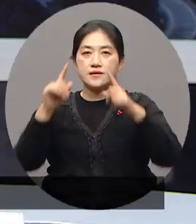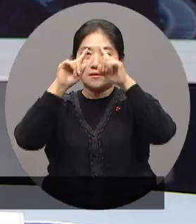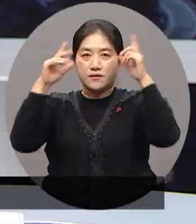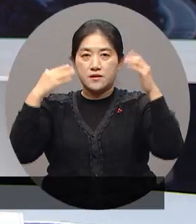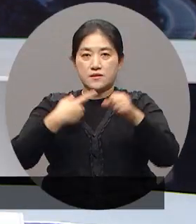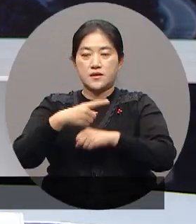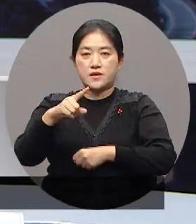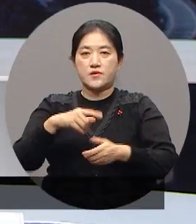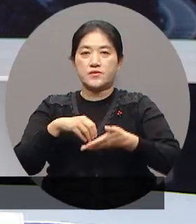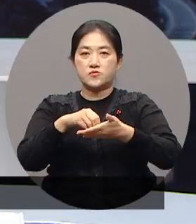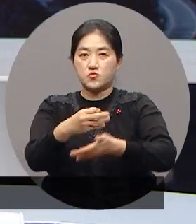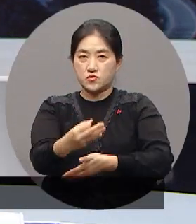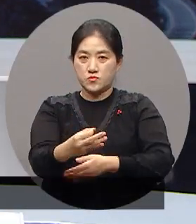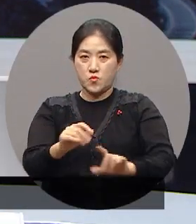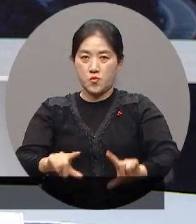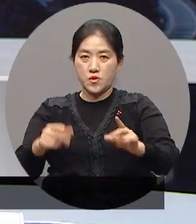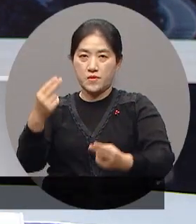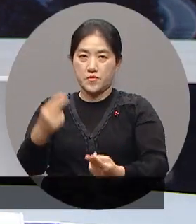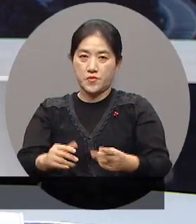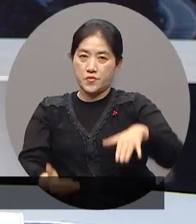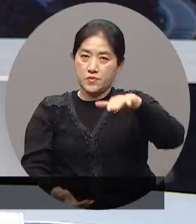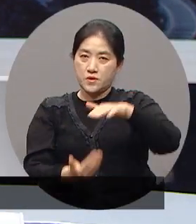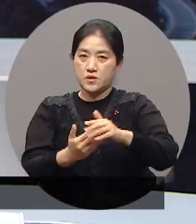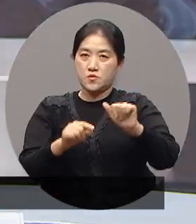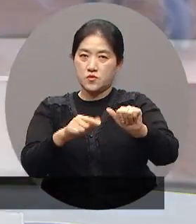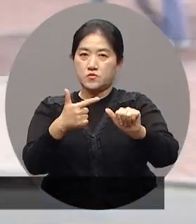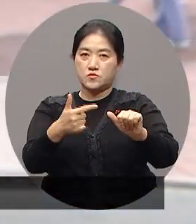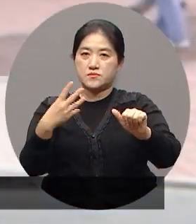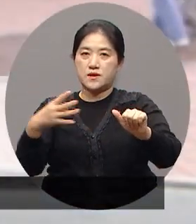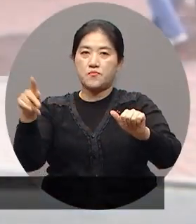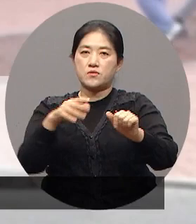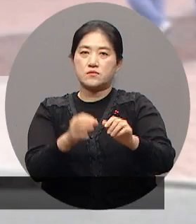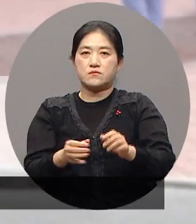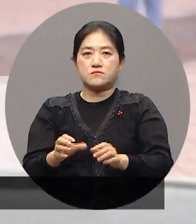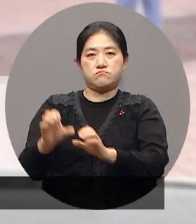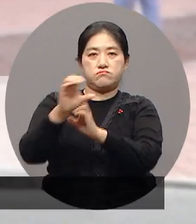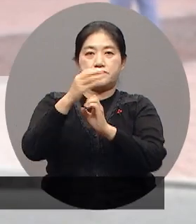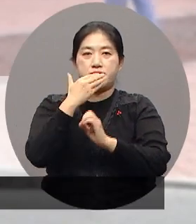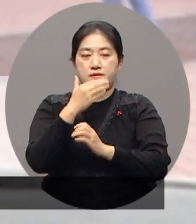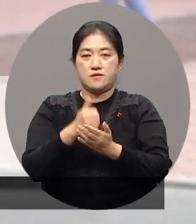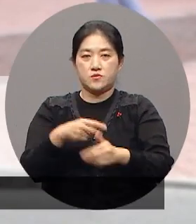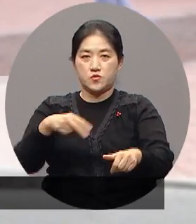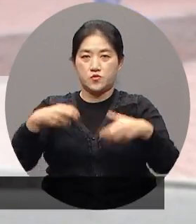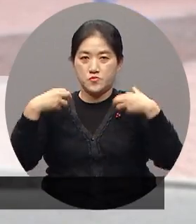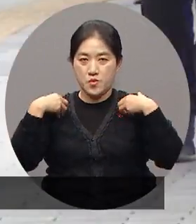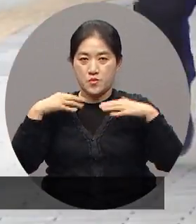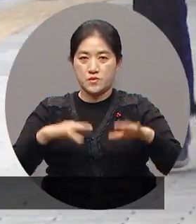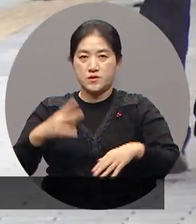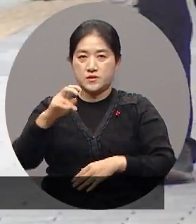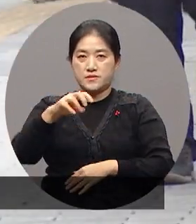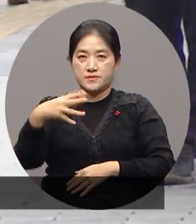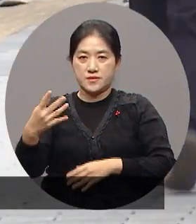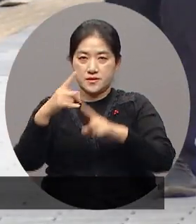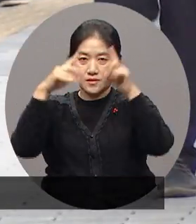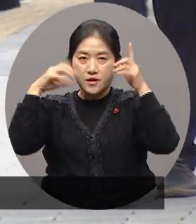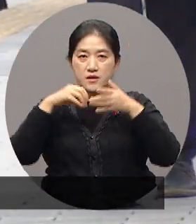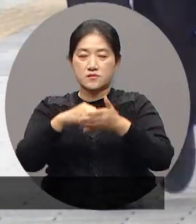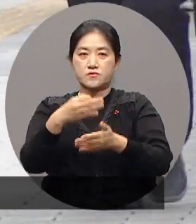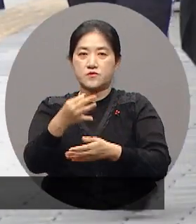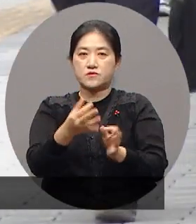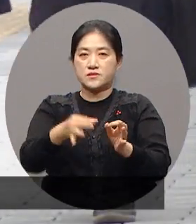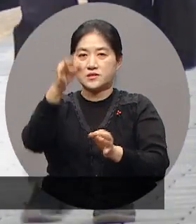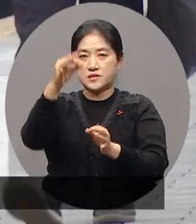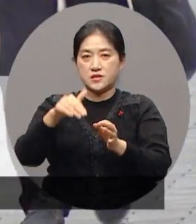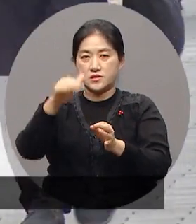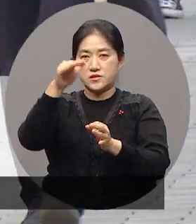대학들이 내년 등록금을 올해보다 최대 5.64% 올릴 수 있게 됐습니다 교육부는 오늘 2024학년도 대학